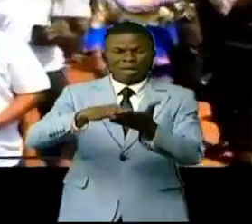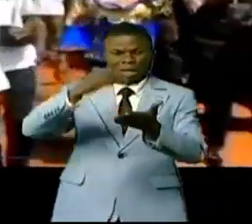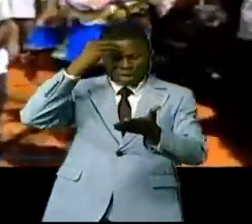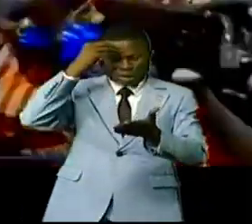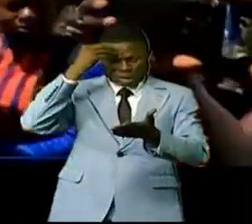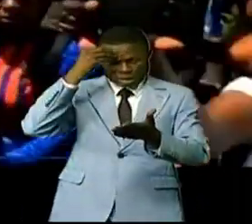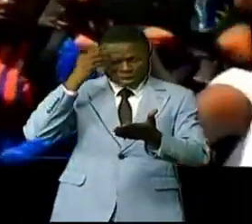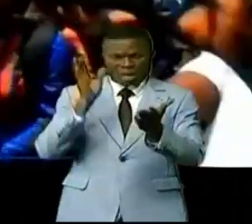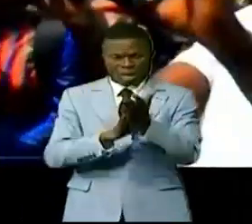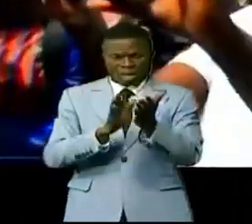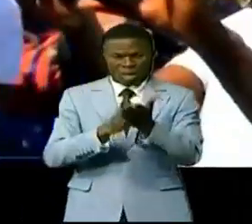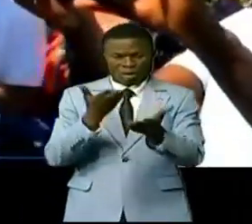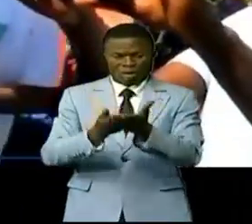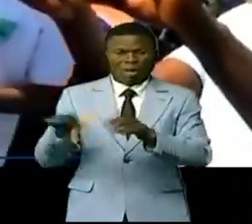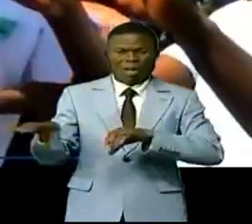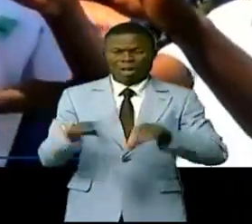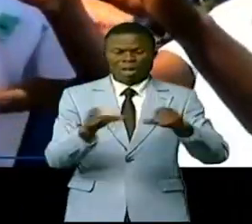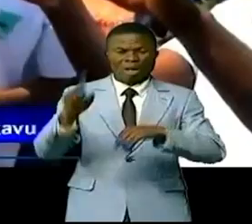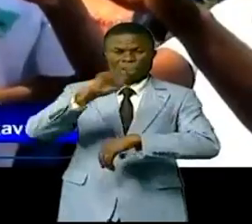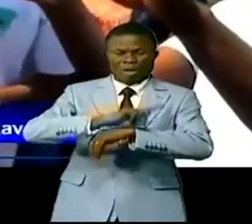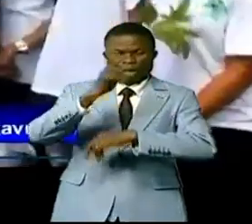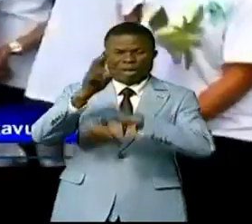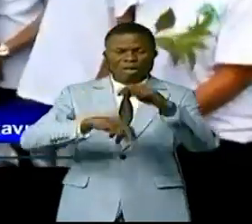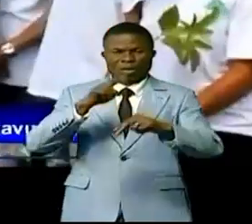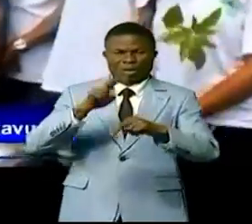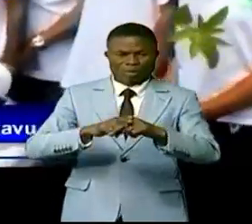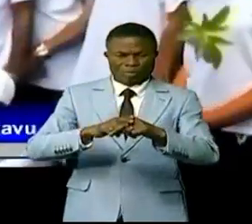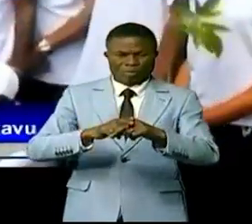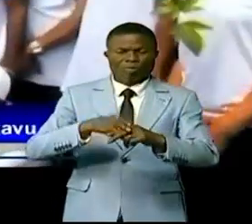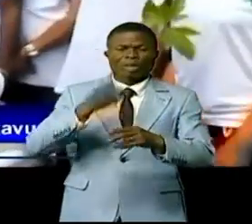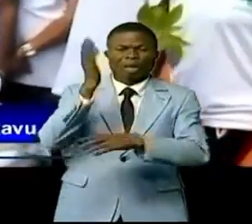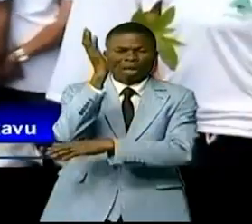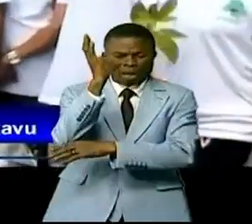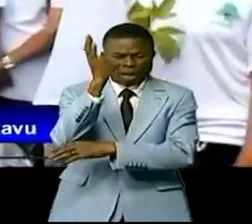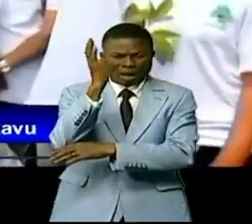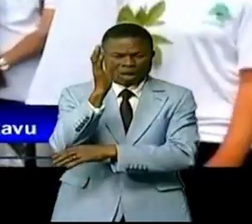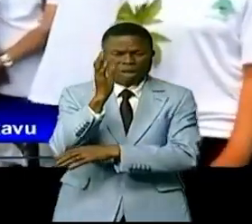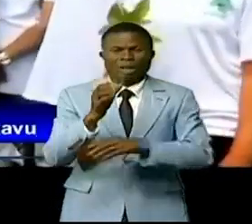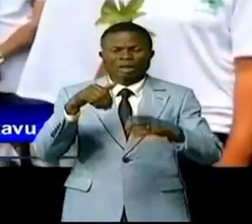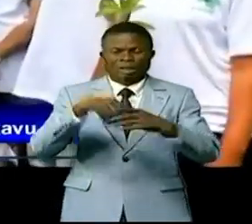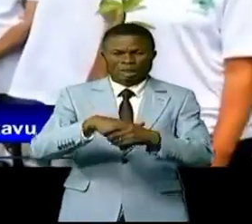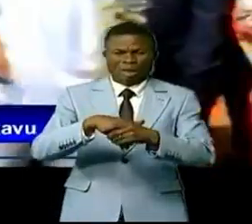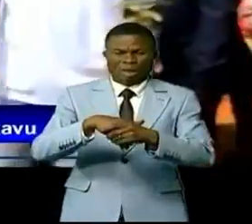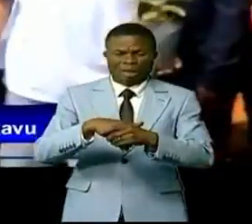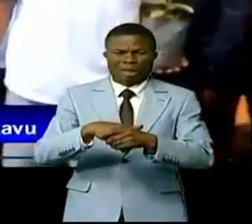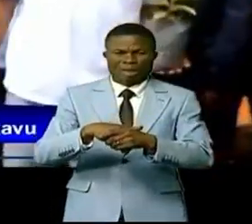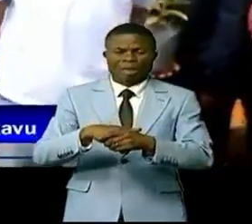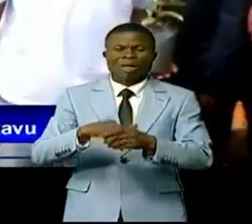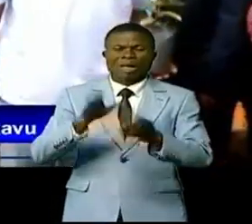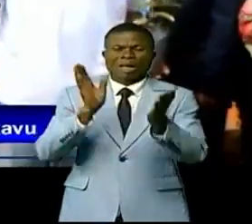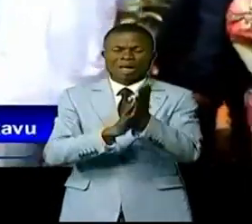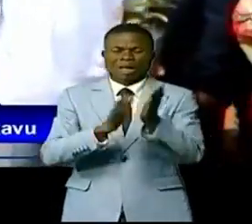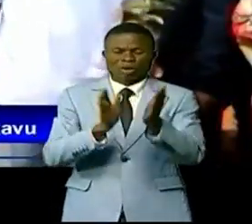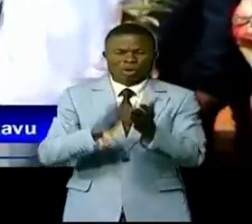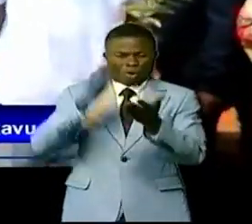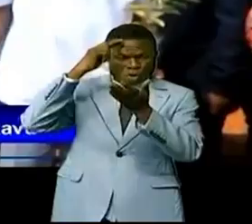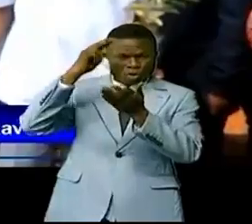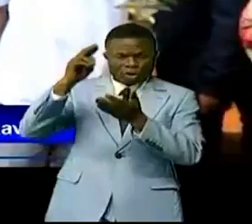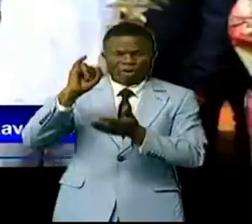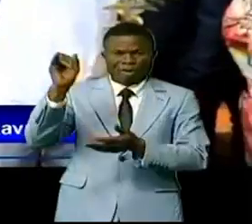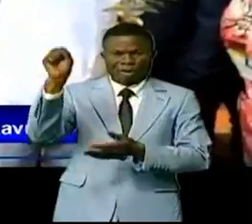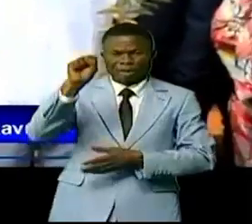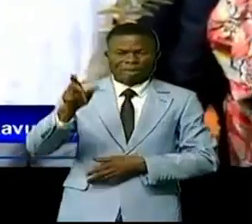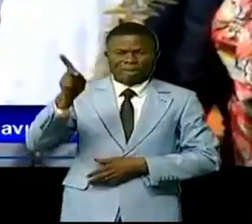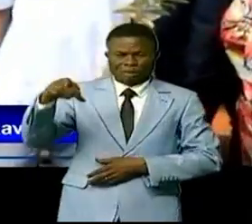de l'EDAP. La célébration de la journée nationale de l'arbre a eu lieu au sein de l'EDAP ISP Bukavu. C'était en présence de